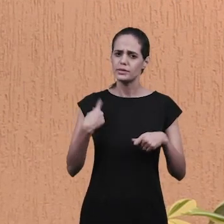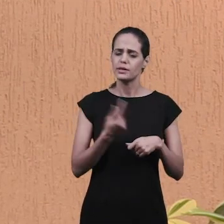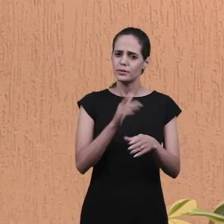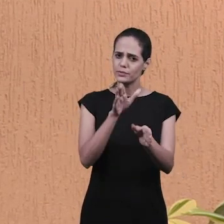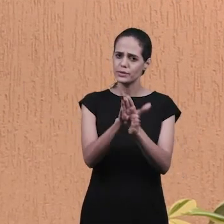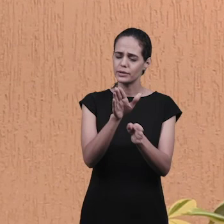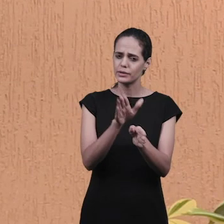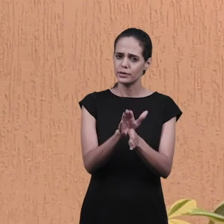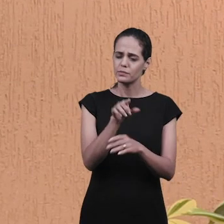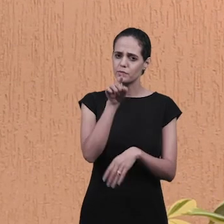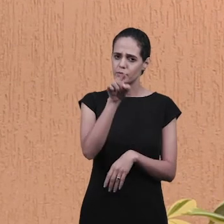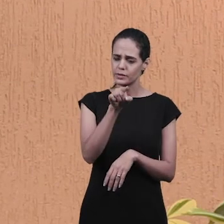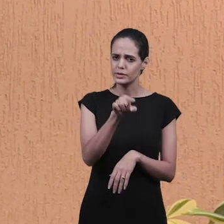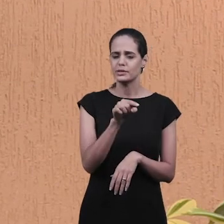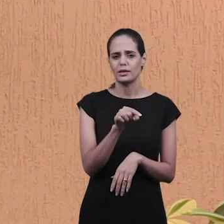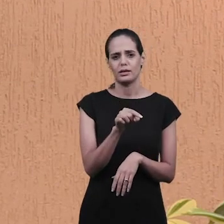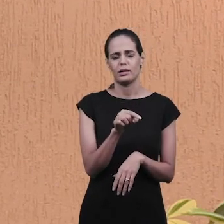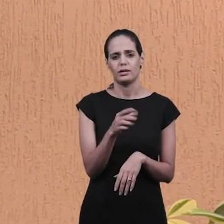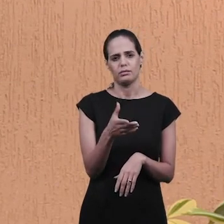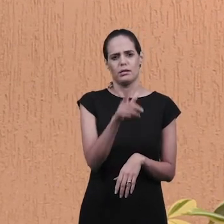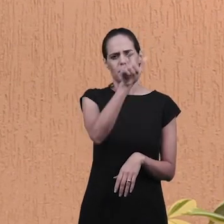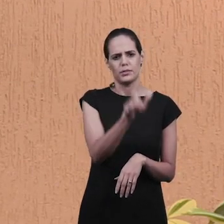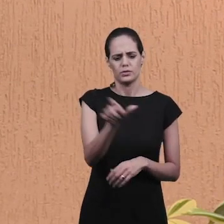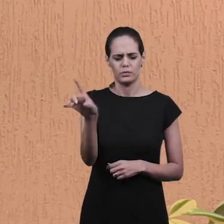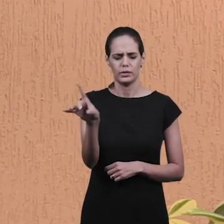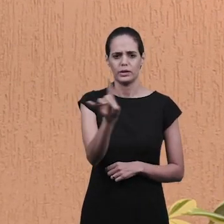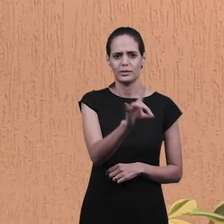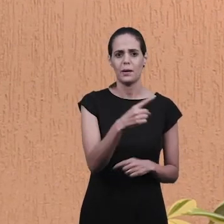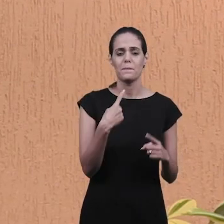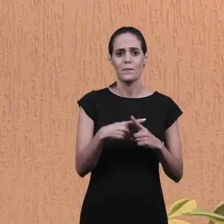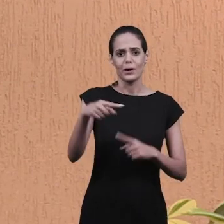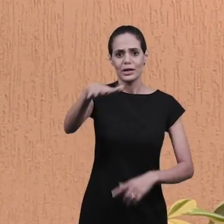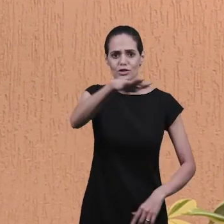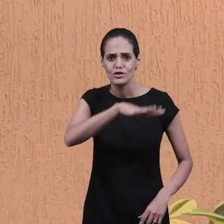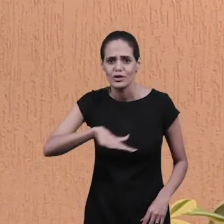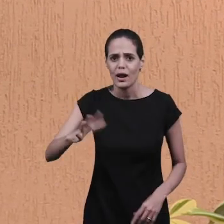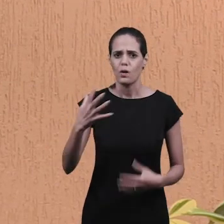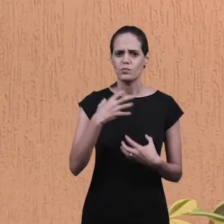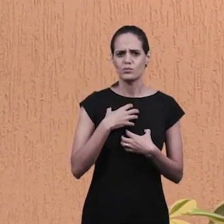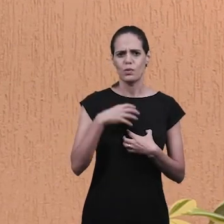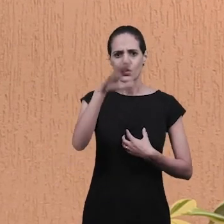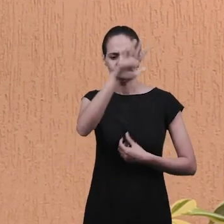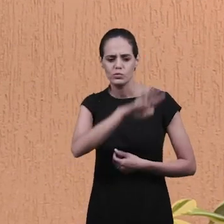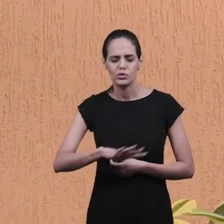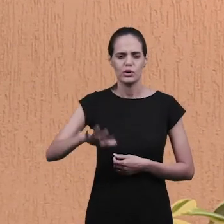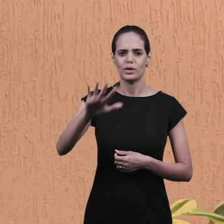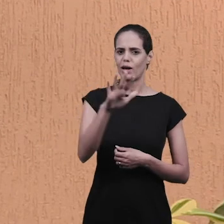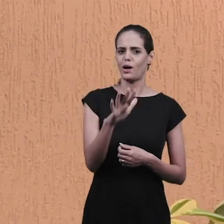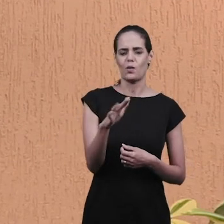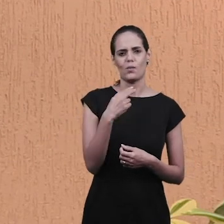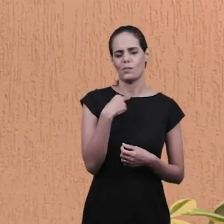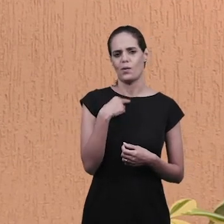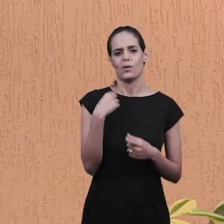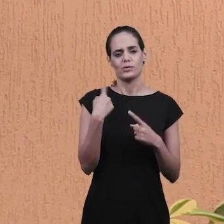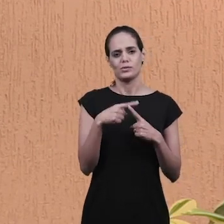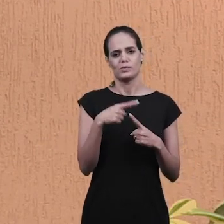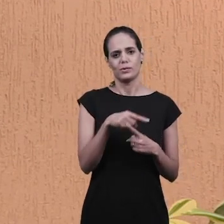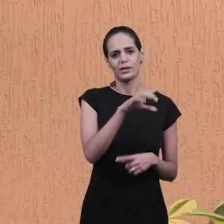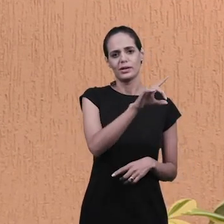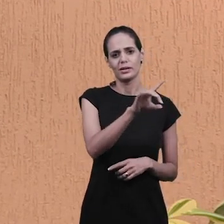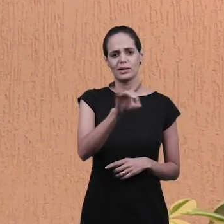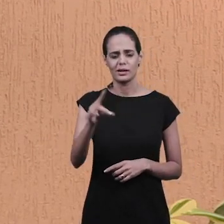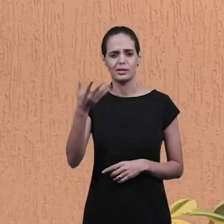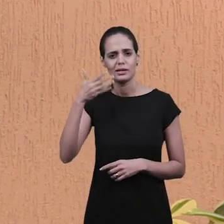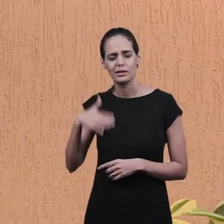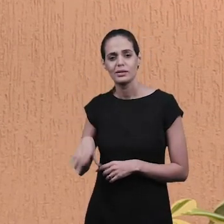accessibilité@presbyterio.org.br, et nous allons vous diriger cas par cas parce que on ne peut pas faire une application générale parce que